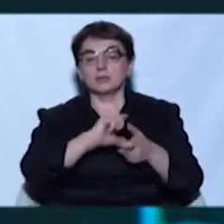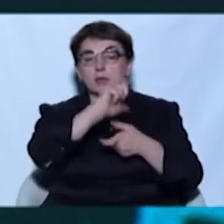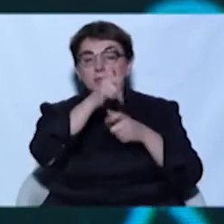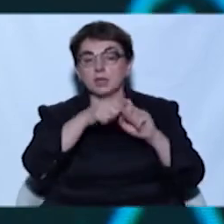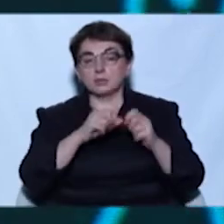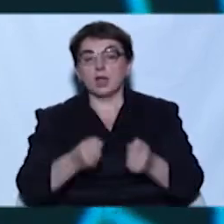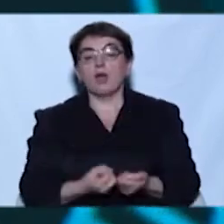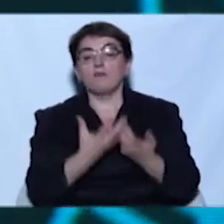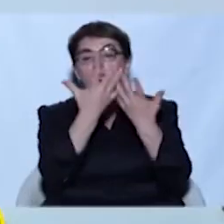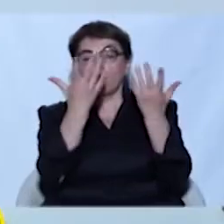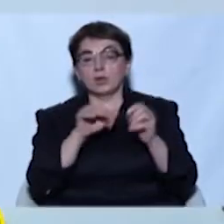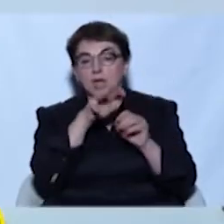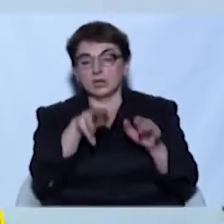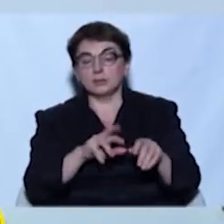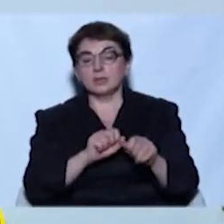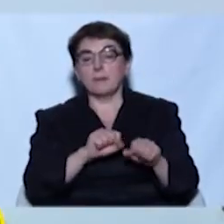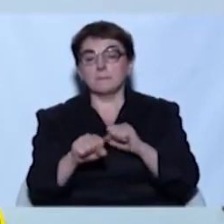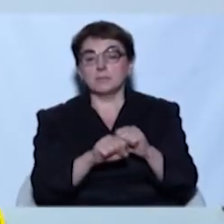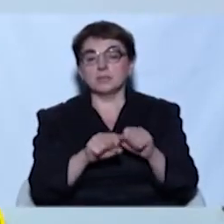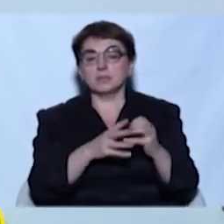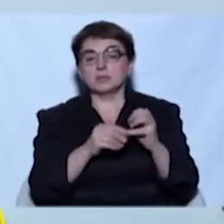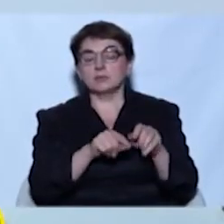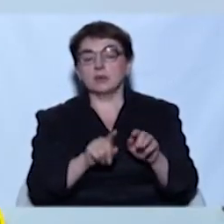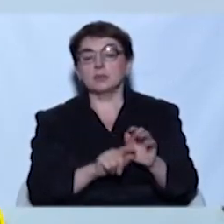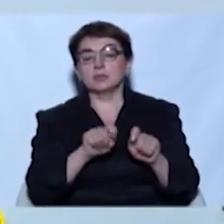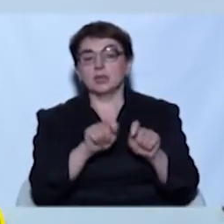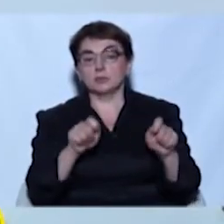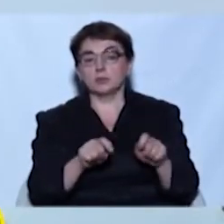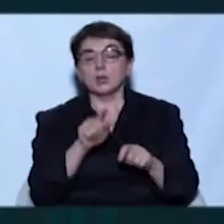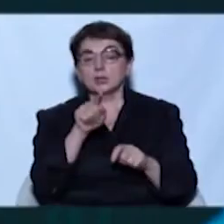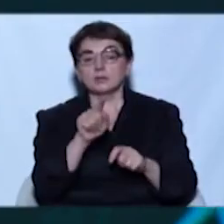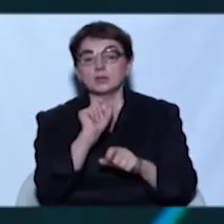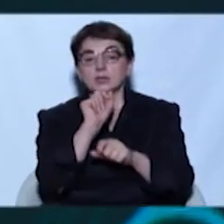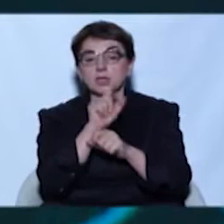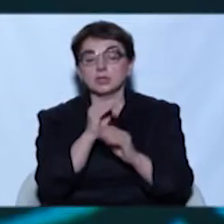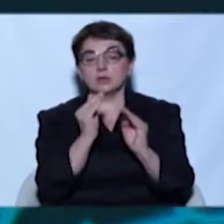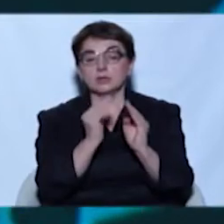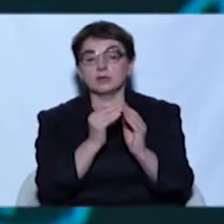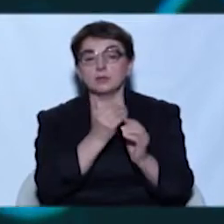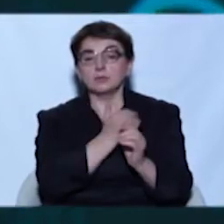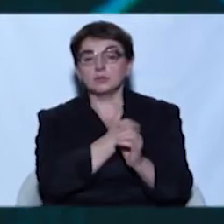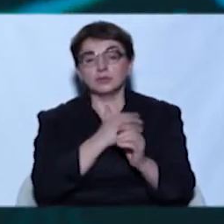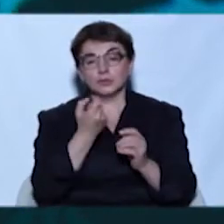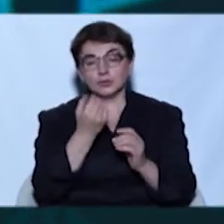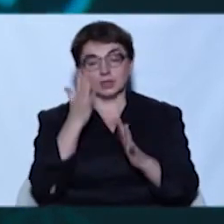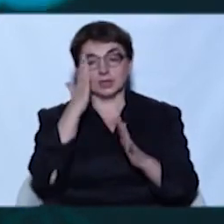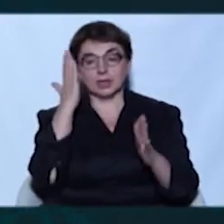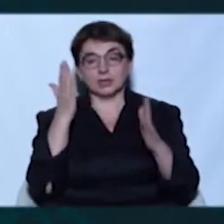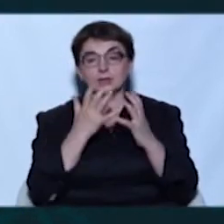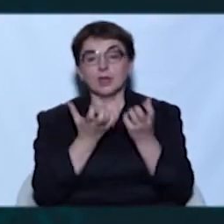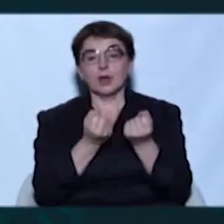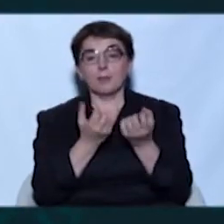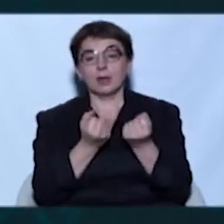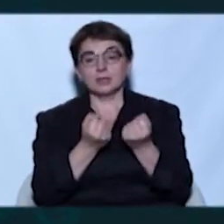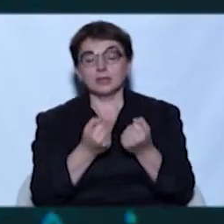ვულკანები და მიწისძვრები წარმოიქმნება. თქვენი საშინაო დავალება იქნება მინდა ცოტა გაერთოთ და